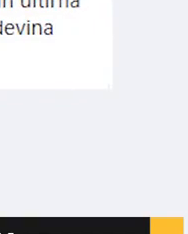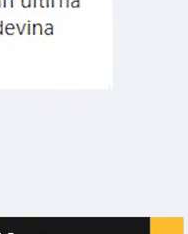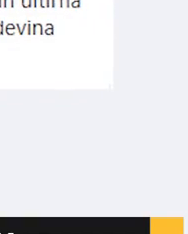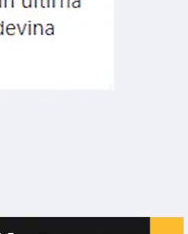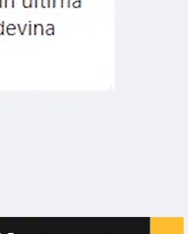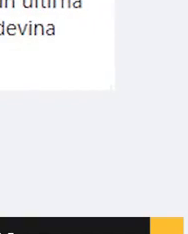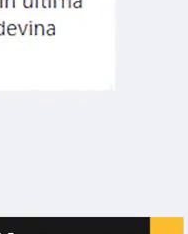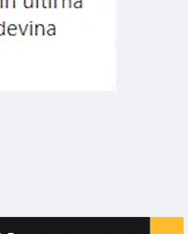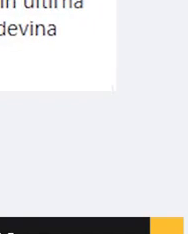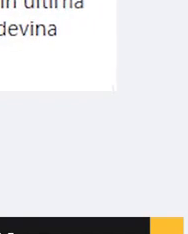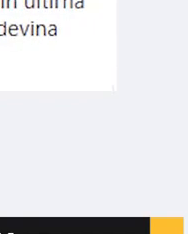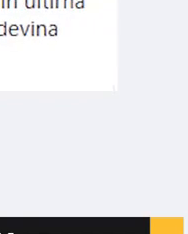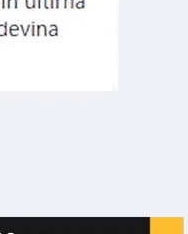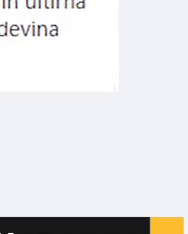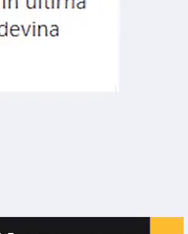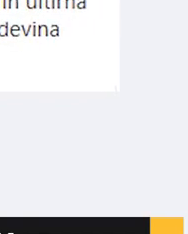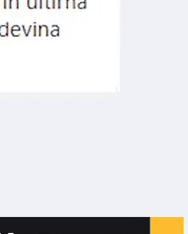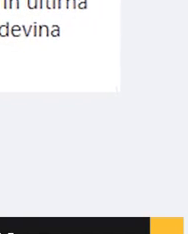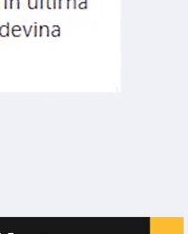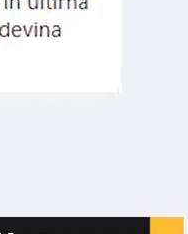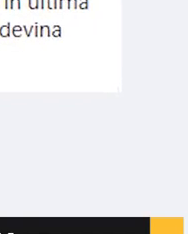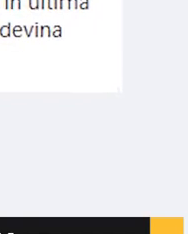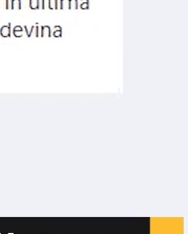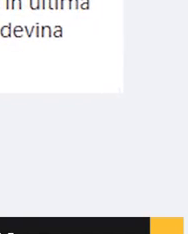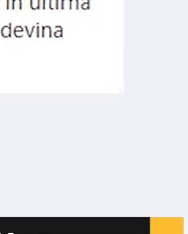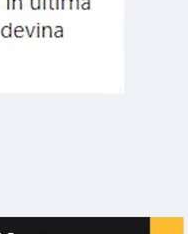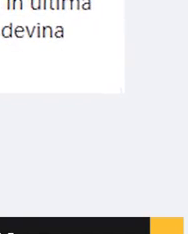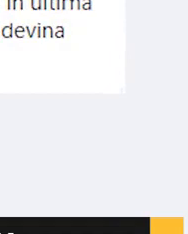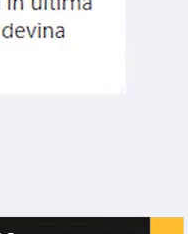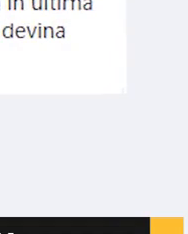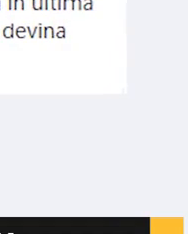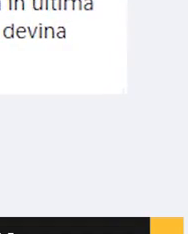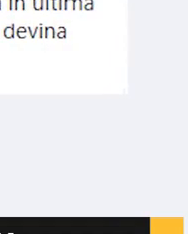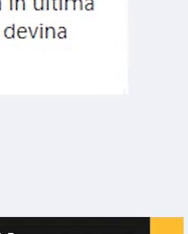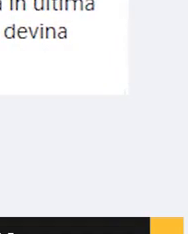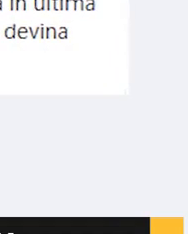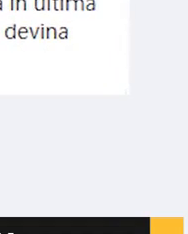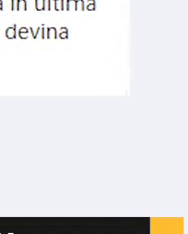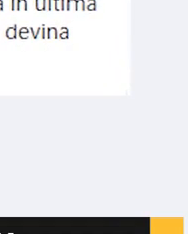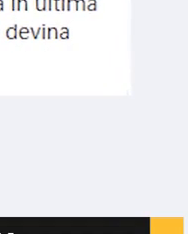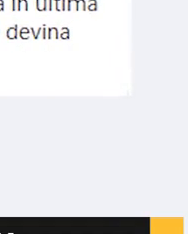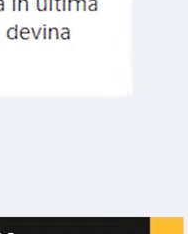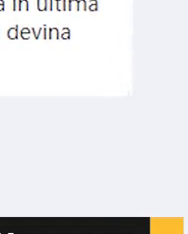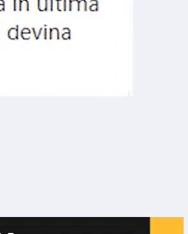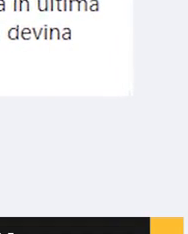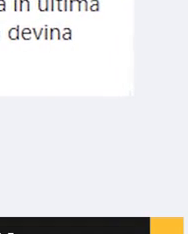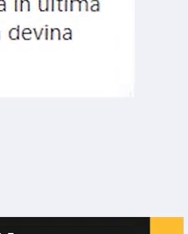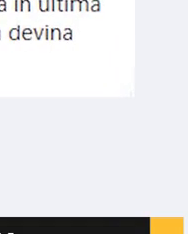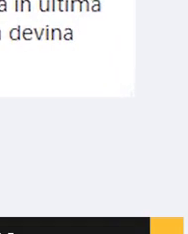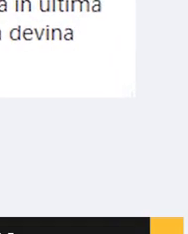agresiv verbal la comportament agresiv fizic și la cum s-a putut observa în ultima perioadă, din incidentele pe care le-am trăit cu acest